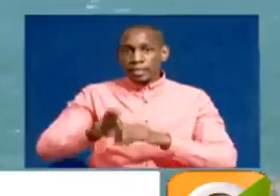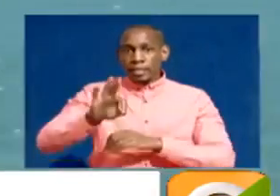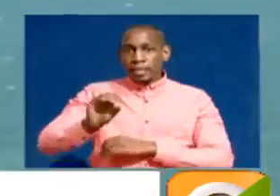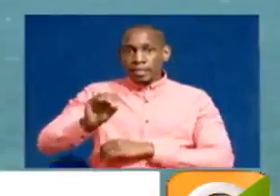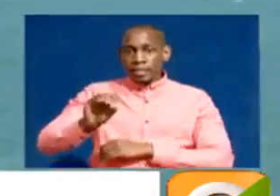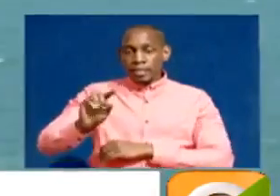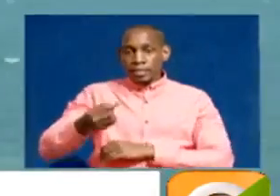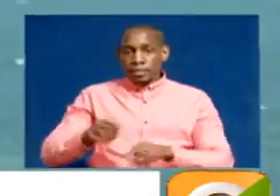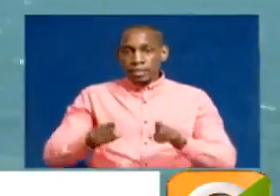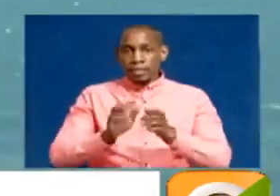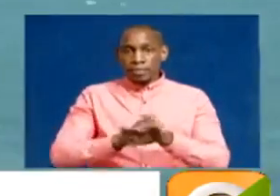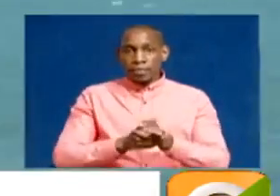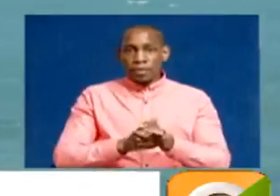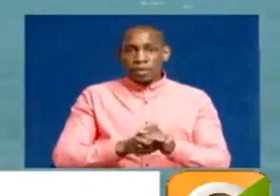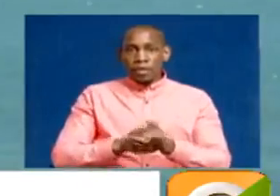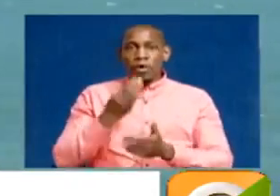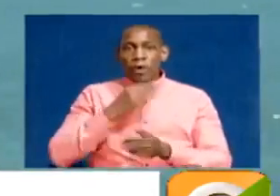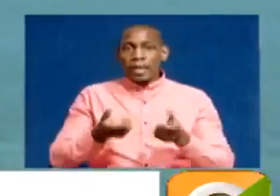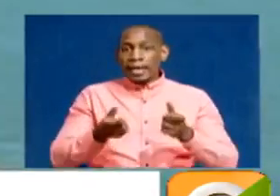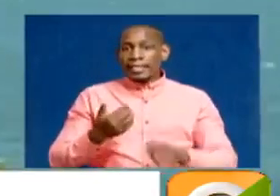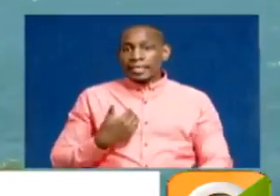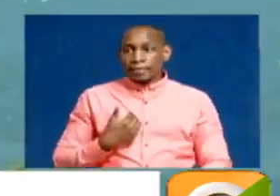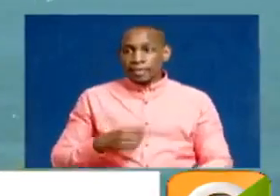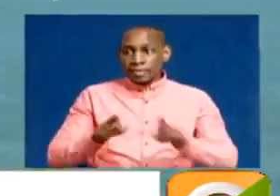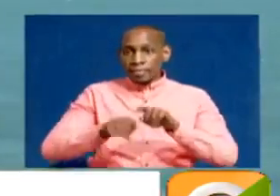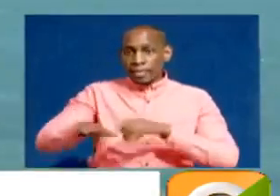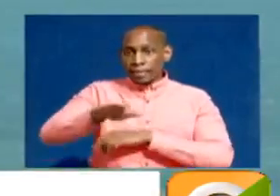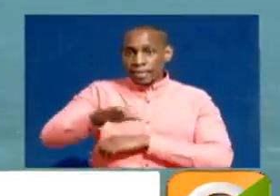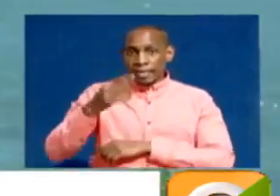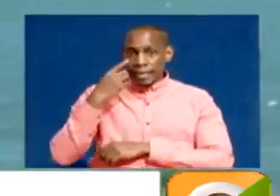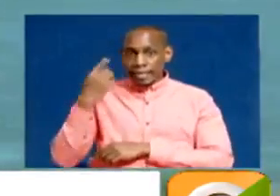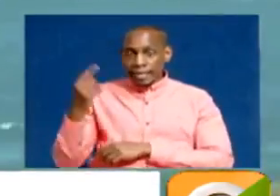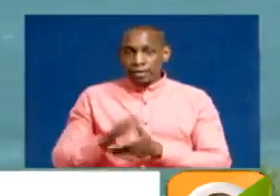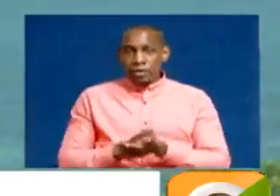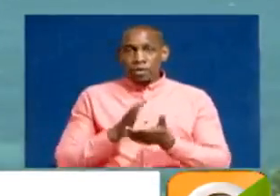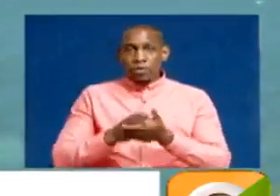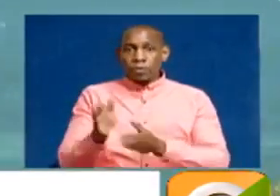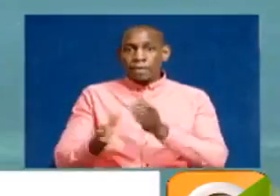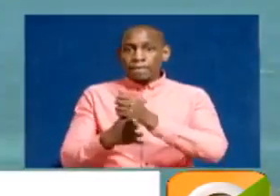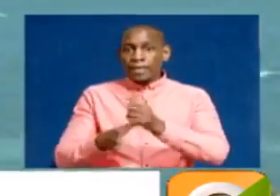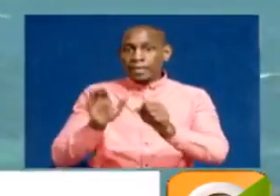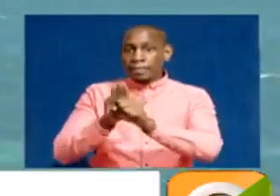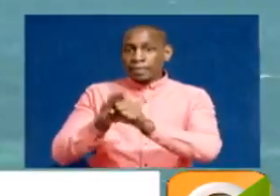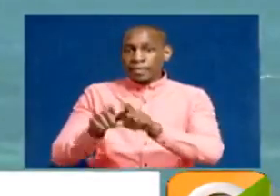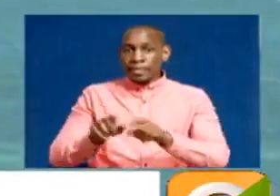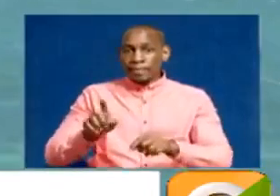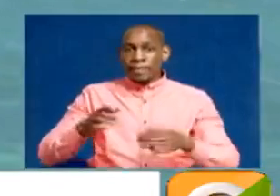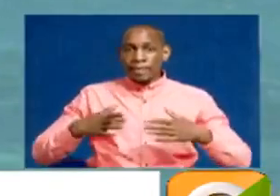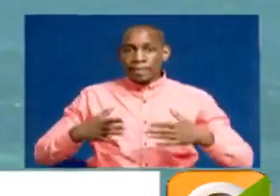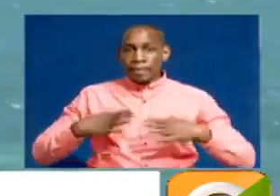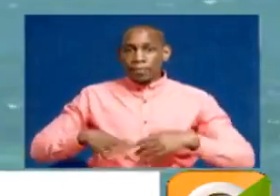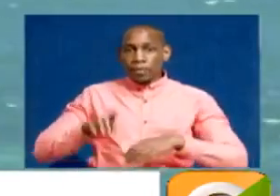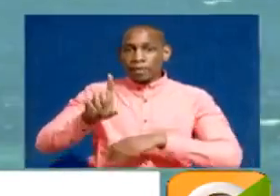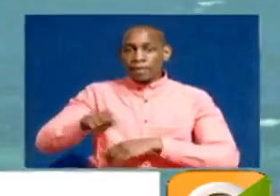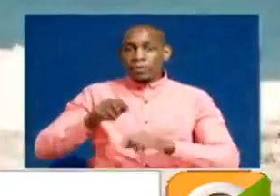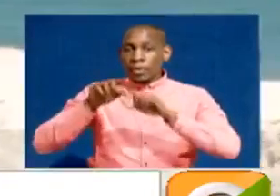1030 mraba, lililo na ukwasi wa mafuta na gesi. Eneo hilo pia lina wingi wa samaki na wavuvi wa Kenya